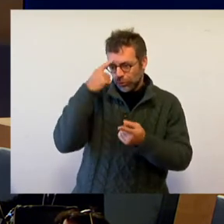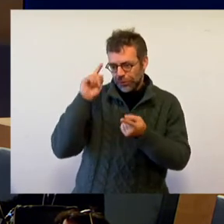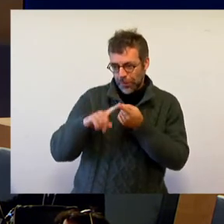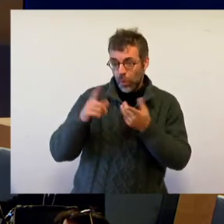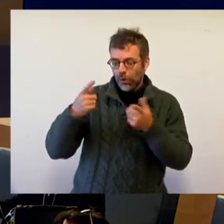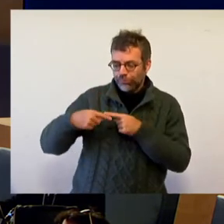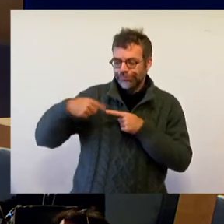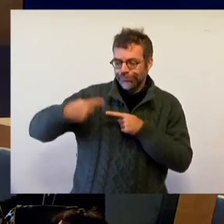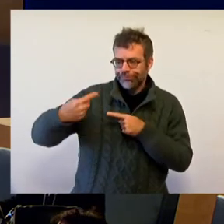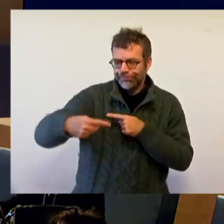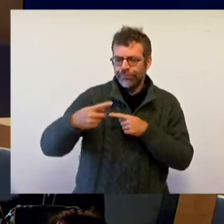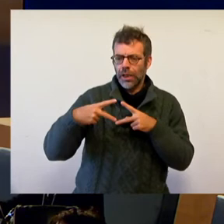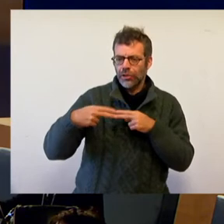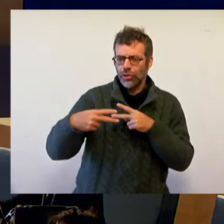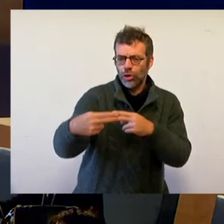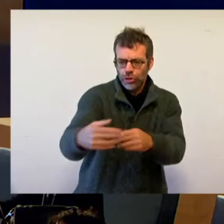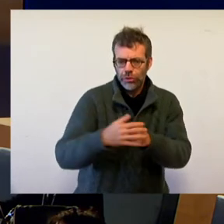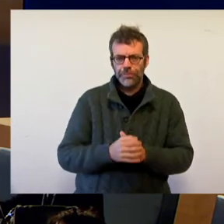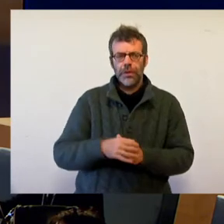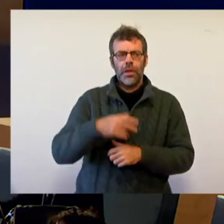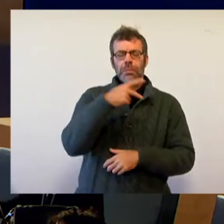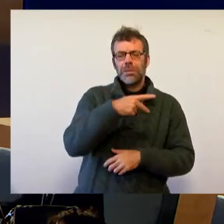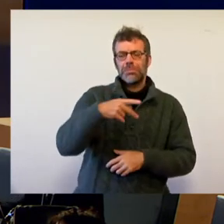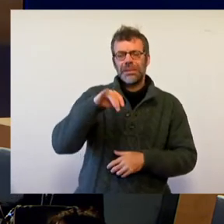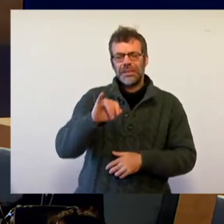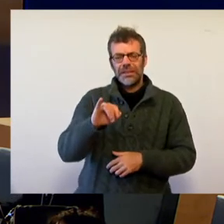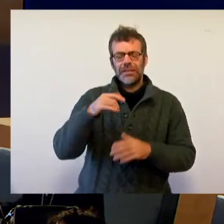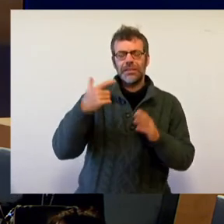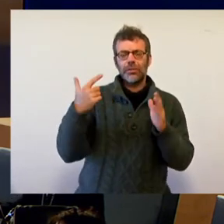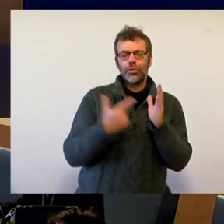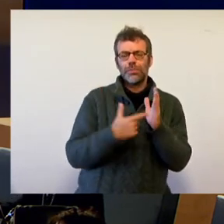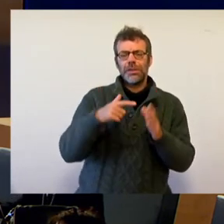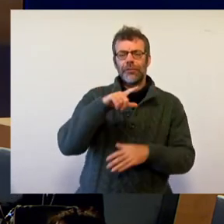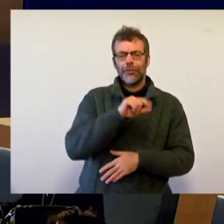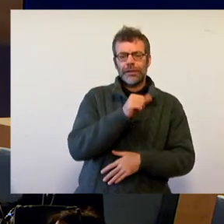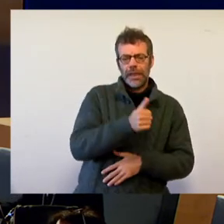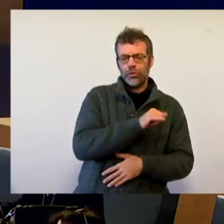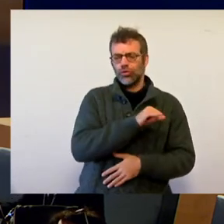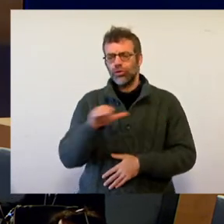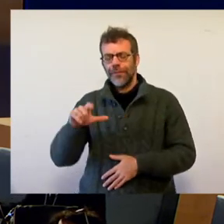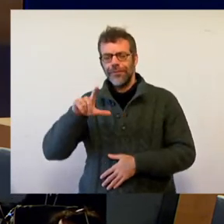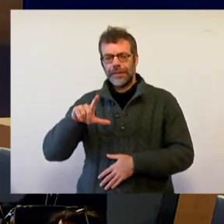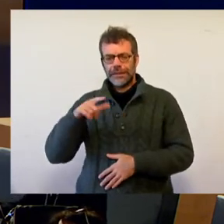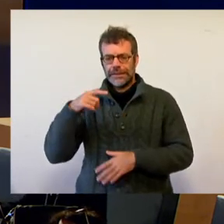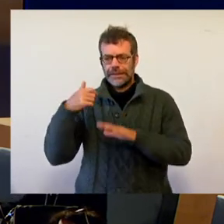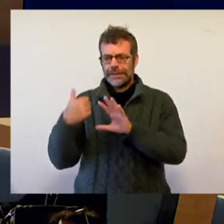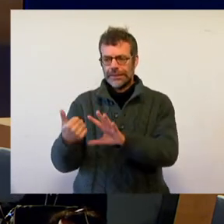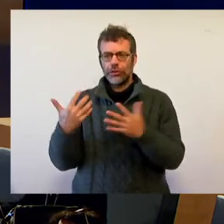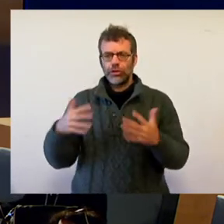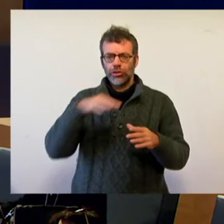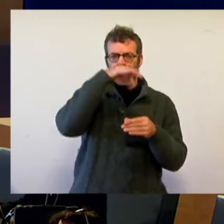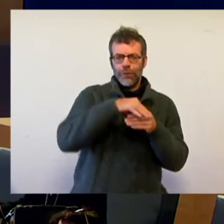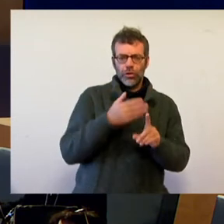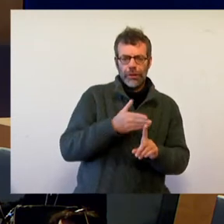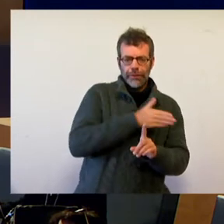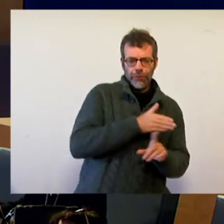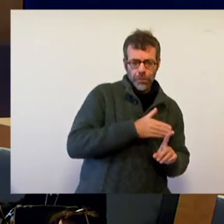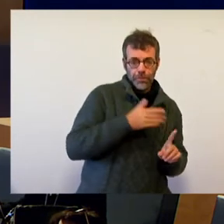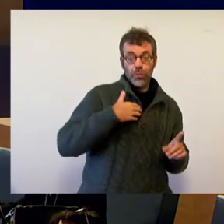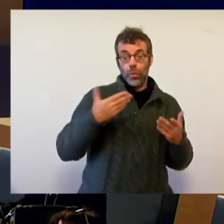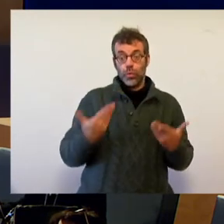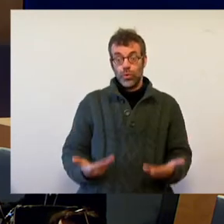30 novembre 2021, nous avons voté la PPI 2021-2026. Aujourd'hui, 7 décembre, nous participons au